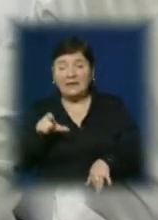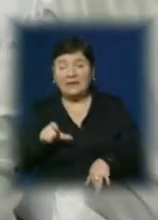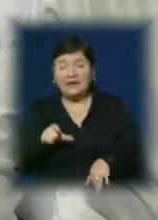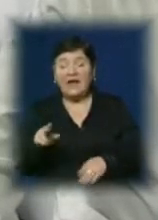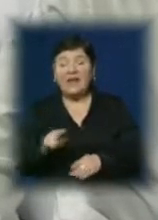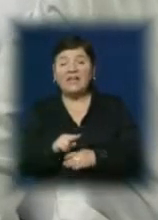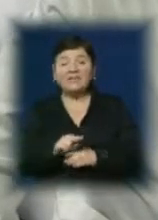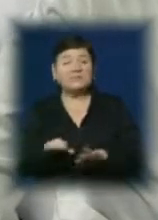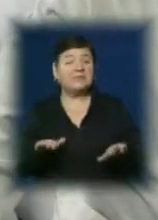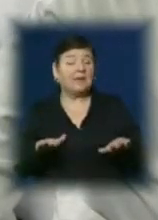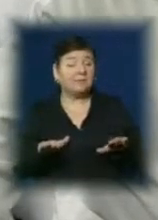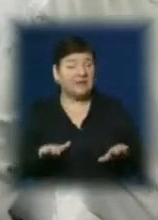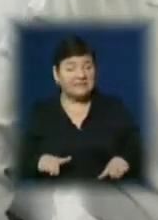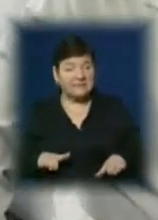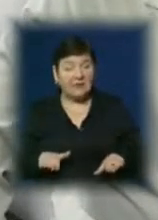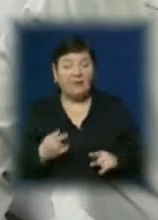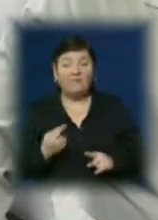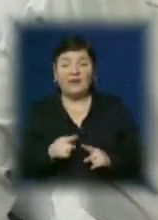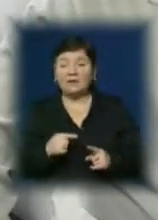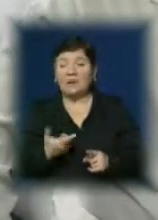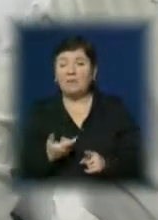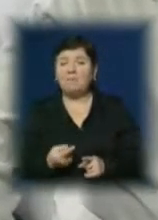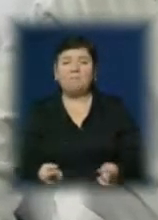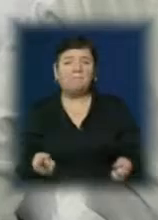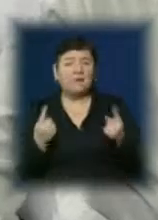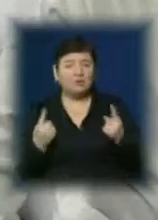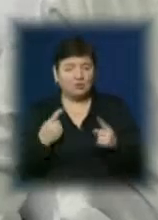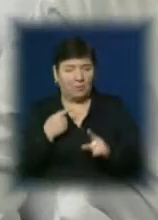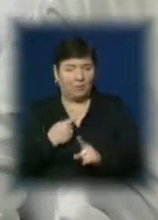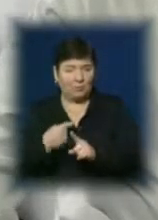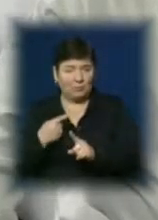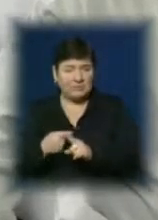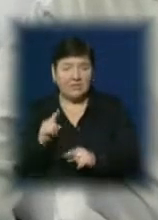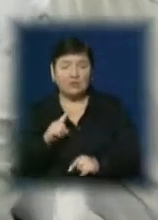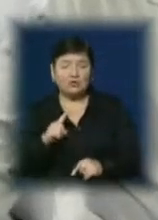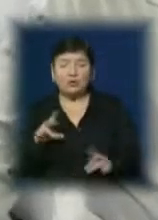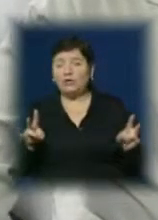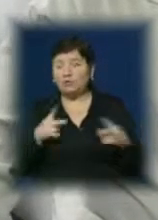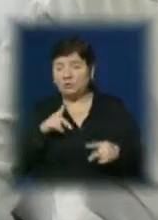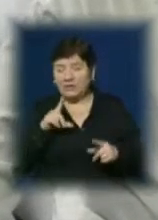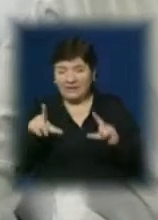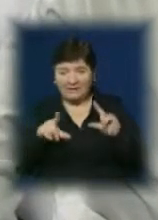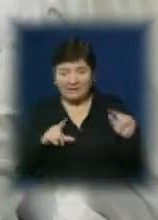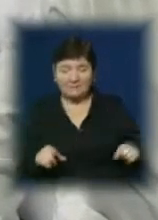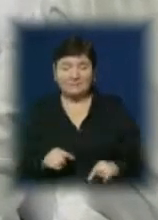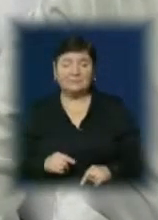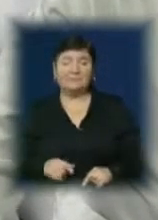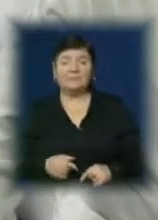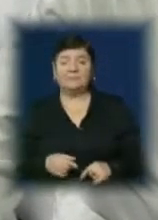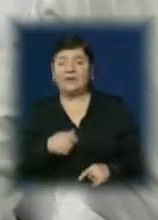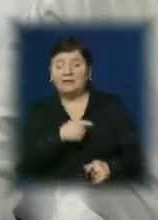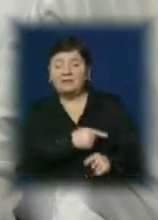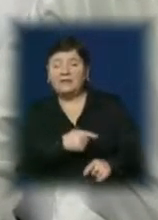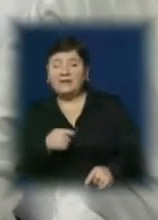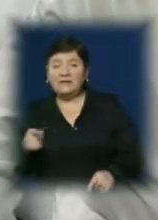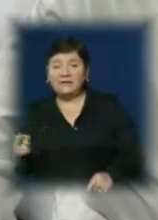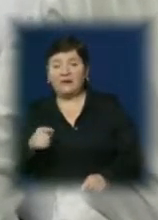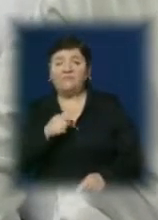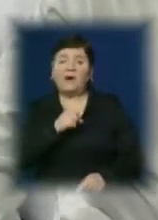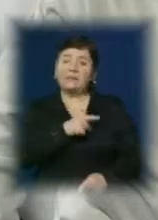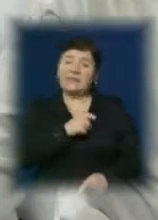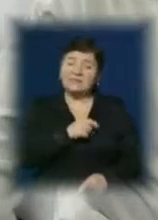Якщо пацієнтам показано виконання лазерних вмішательств, в частності лазерної коагуляції